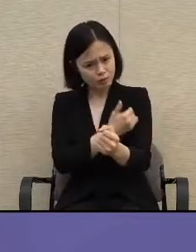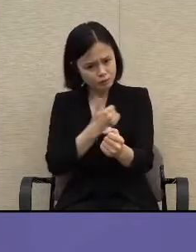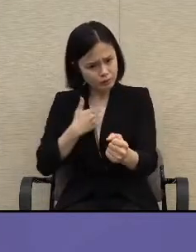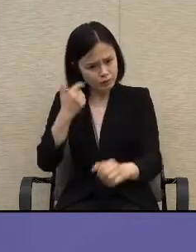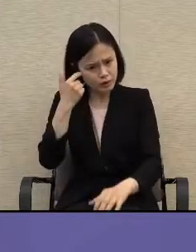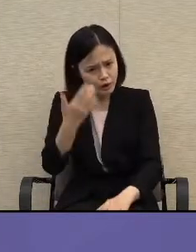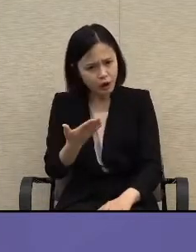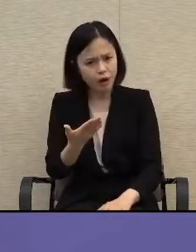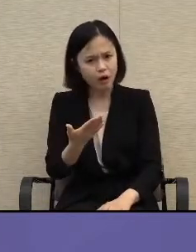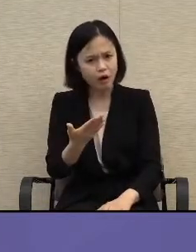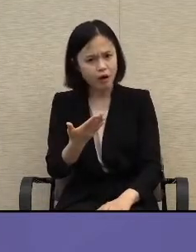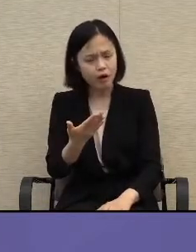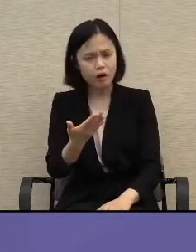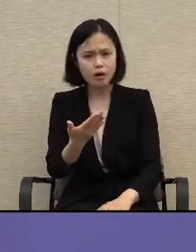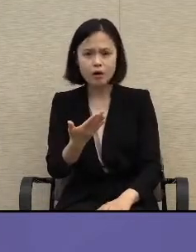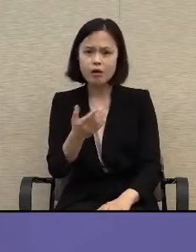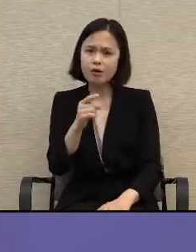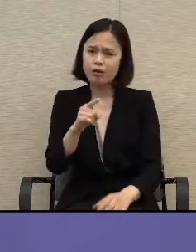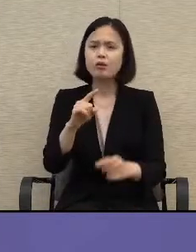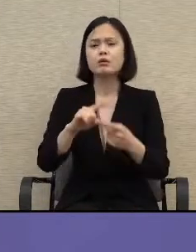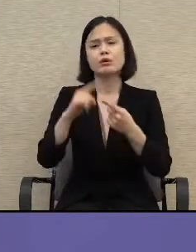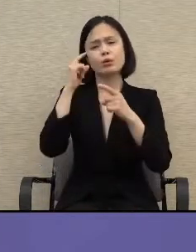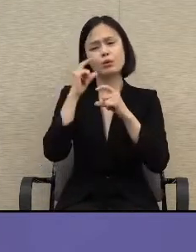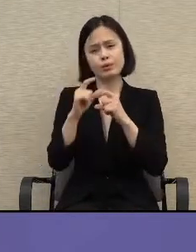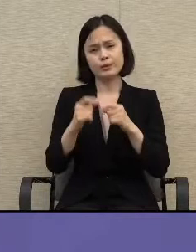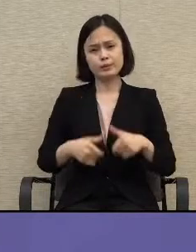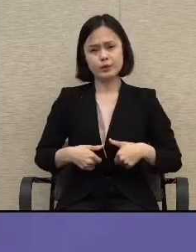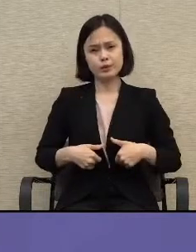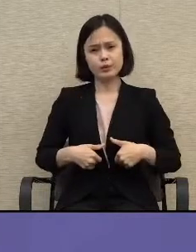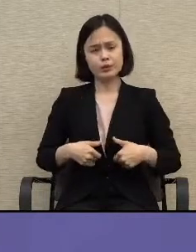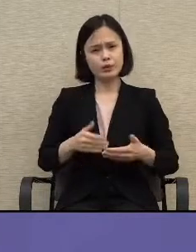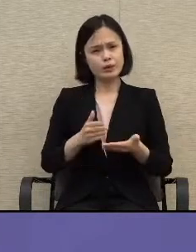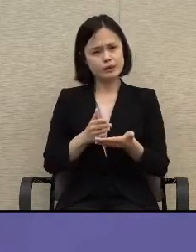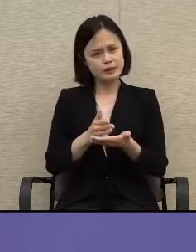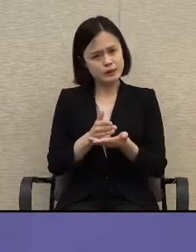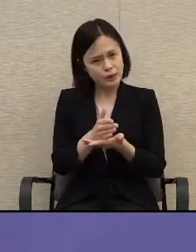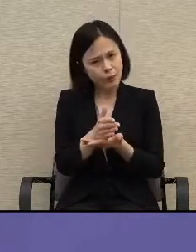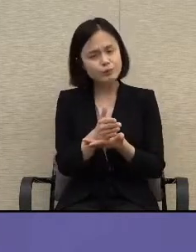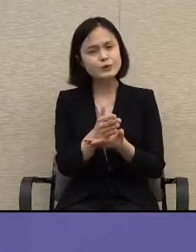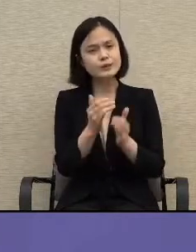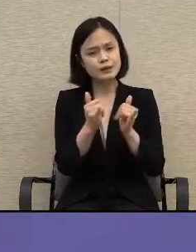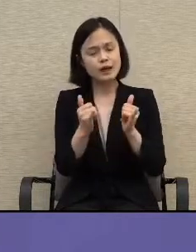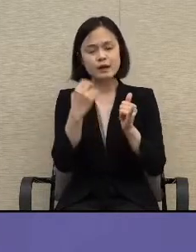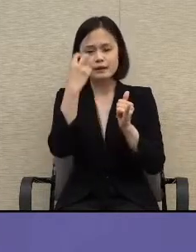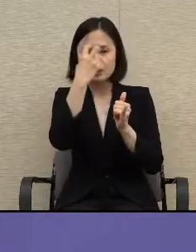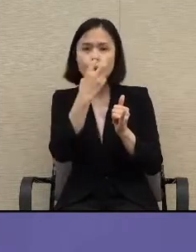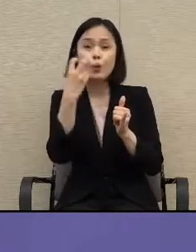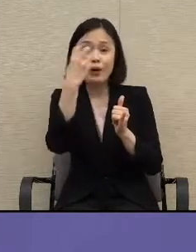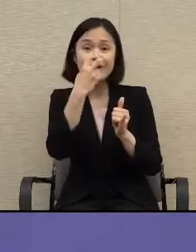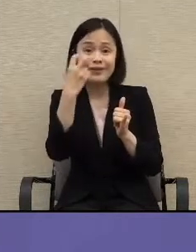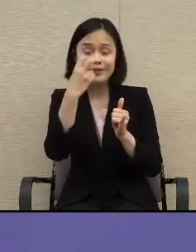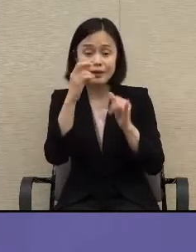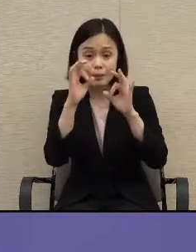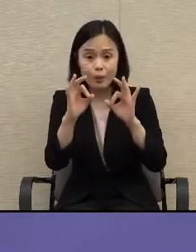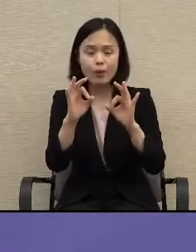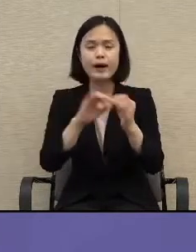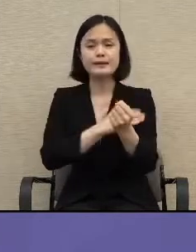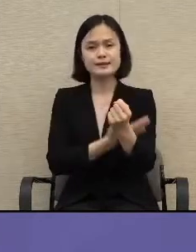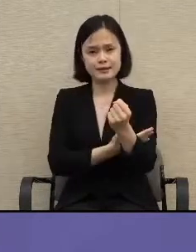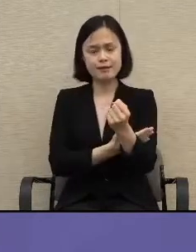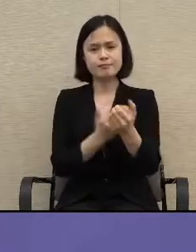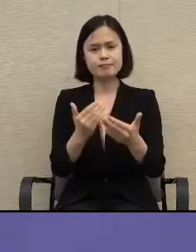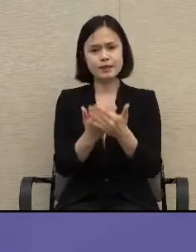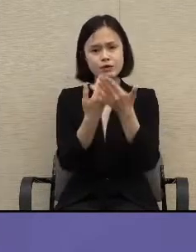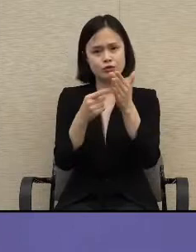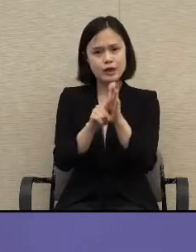제기가 되고, 그렇기 때문에 정신과 전문요원의 이제 형태이기는 하지만 그들의 수련을 강화하고 보수